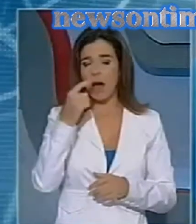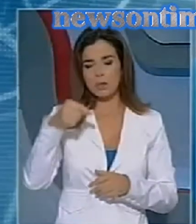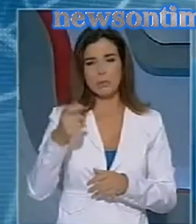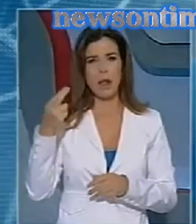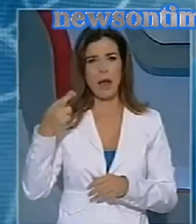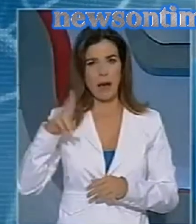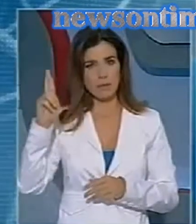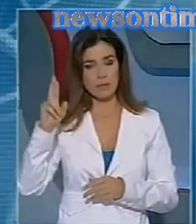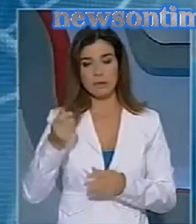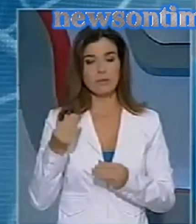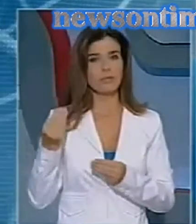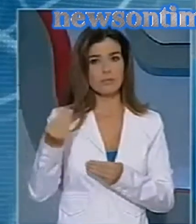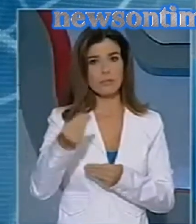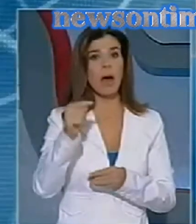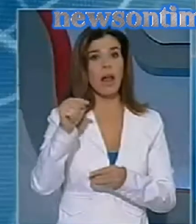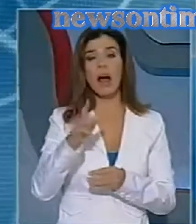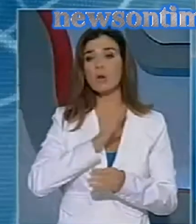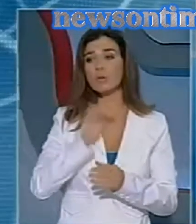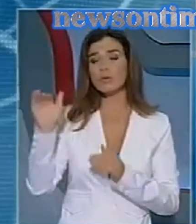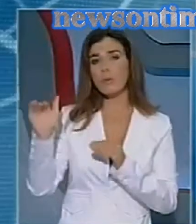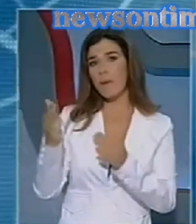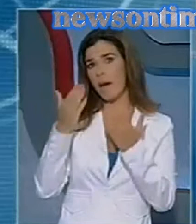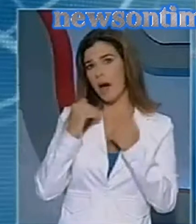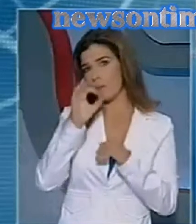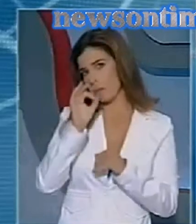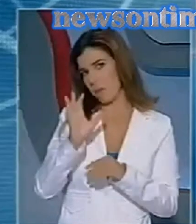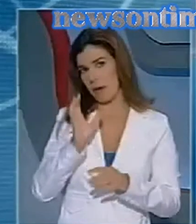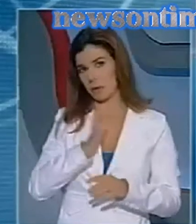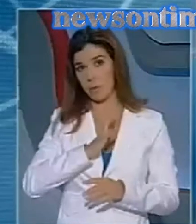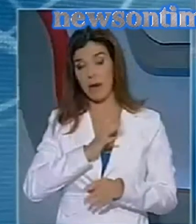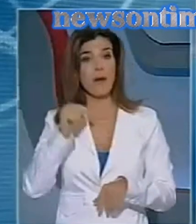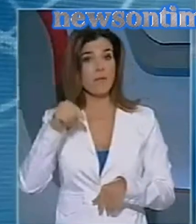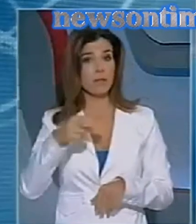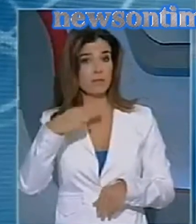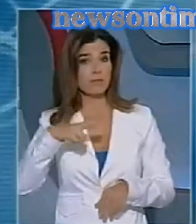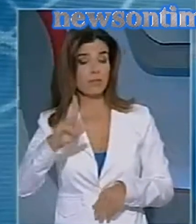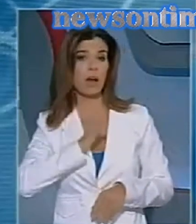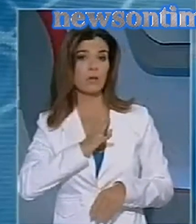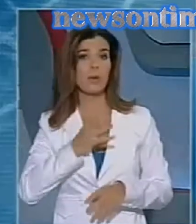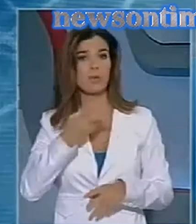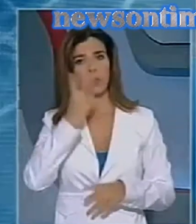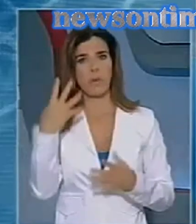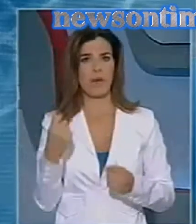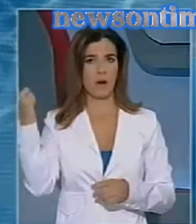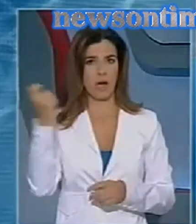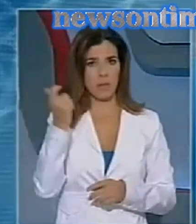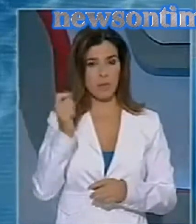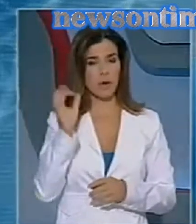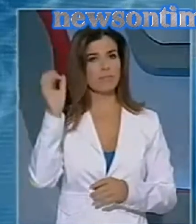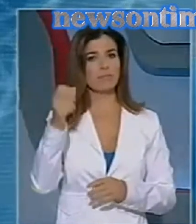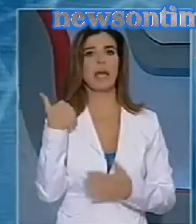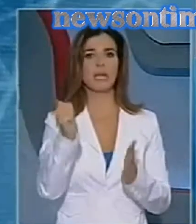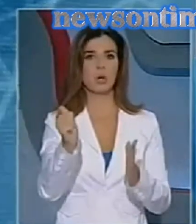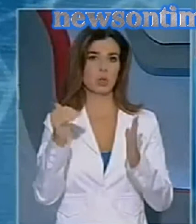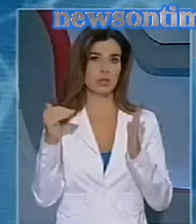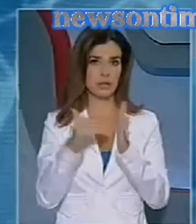σήμερα η διανομή του πετρελαίου, η ζήτηση του οποίου ήταν από ελάχιστη έως μηδενική. Πάντως φέτος αυξάνονται οι δικαιούχοι του επιδόματος που θα φτάσουν σχεδόν τις